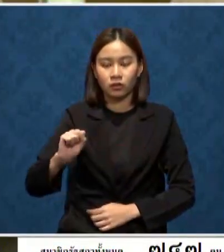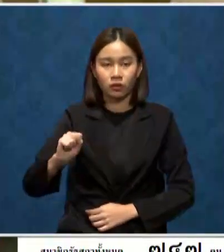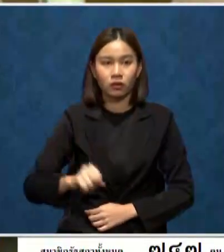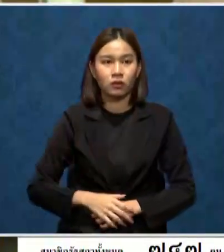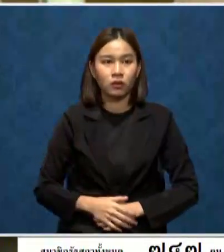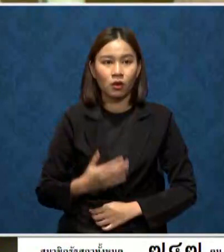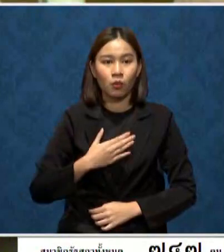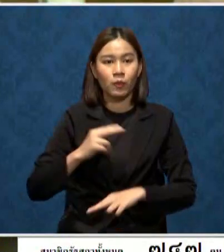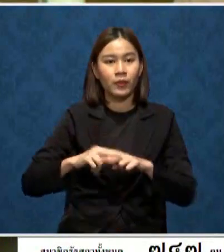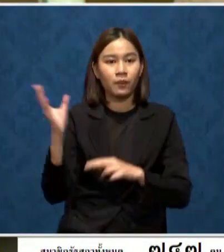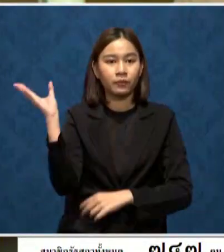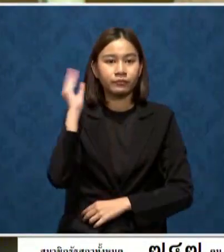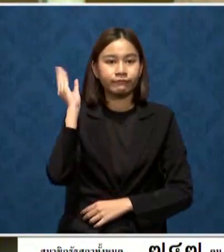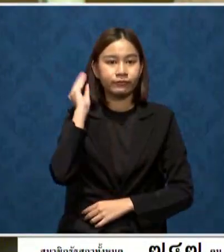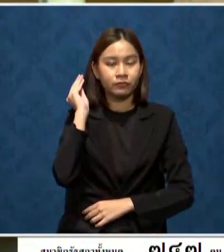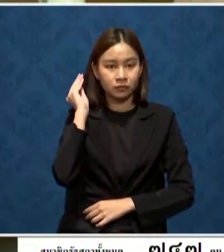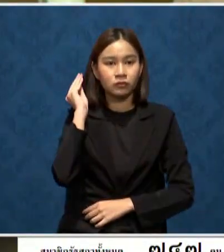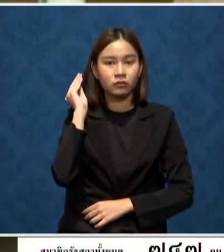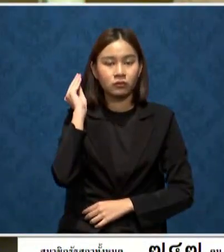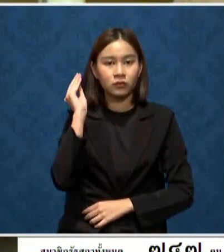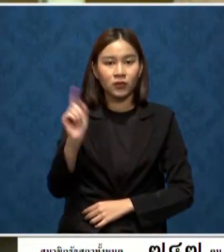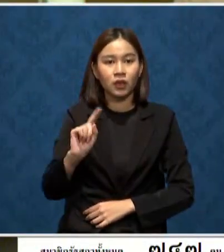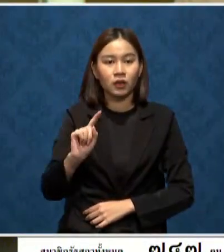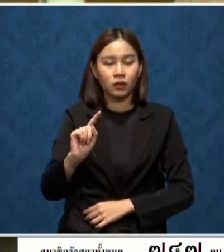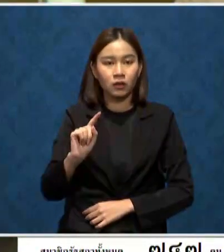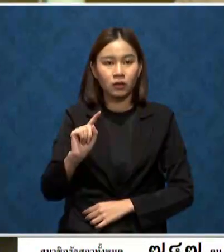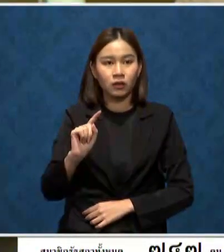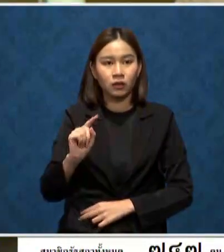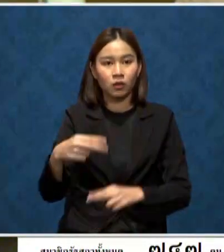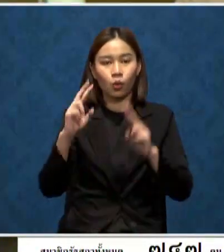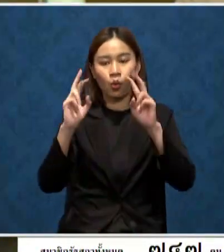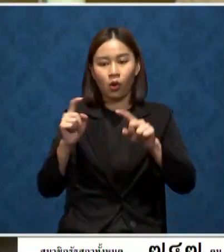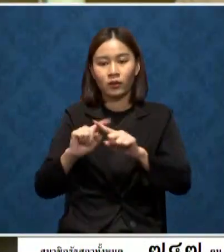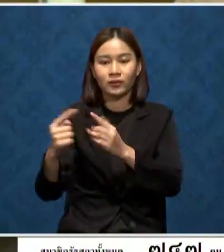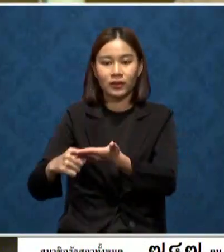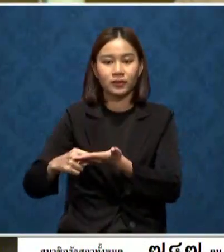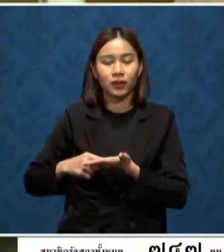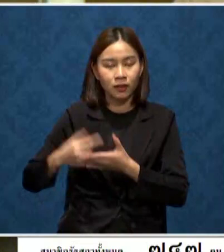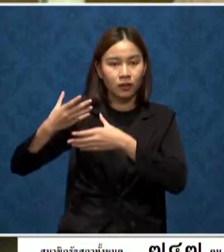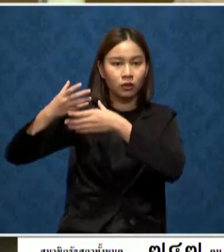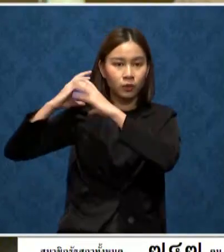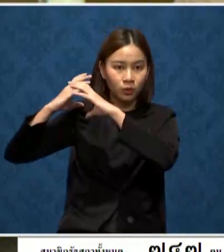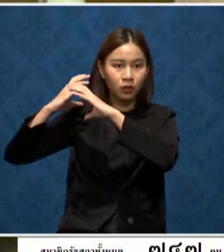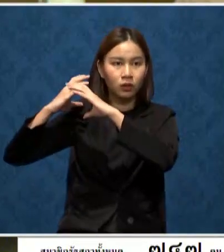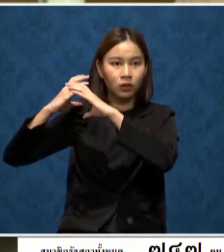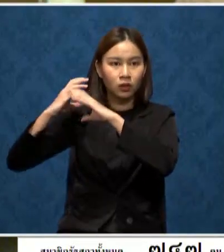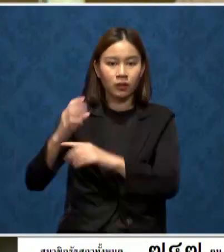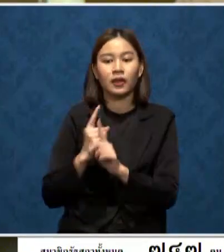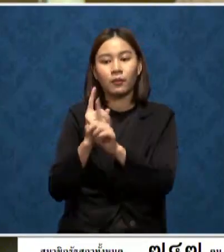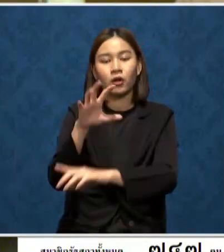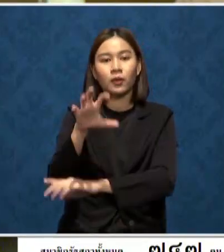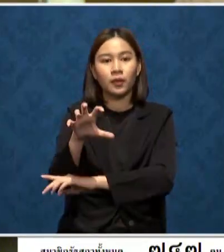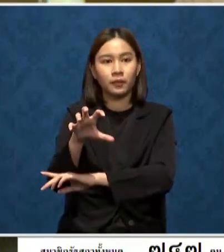จริ ๆ ผม่อนั่งฟังวาการเสนอย ยะติที่จะให้ทบทวนข้อบงครับ